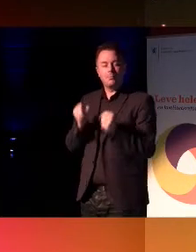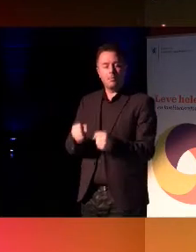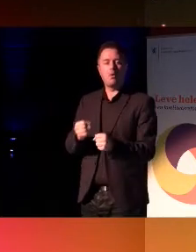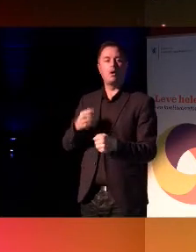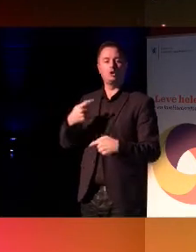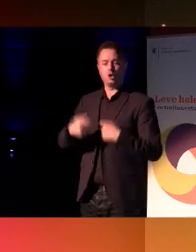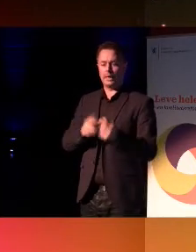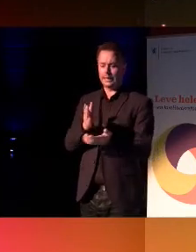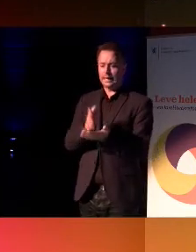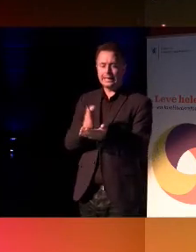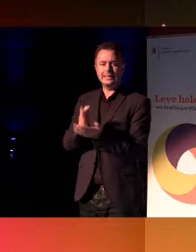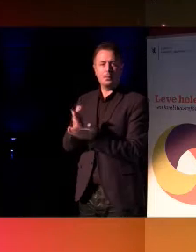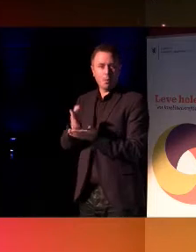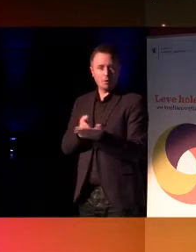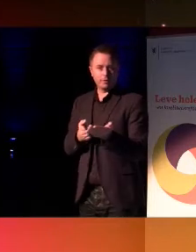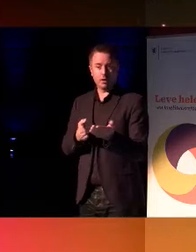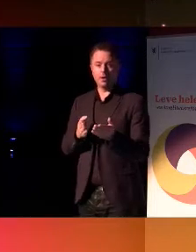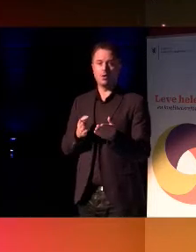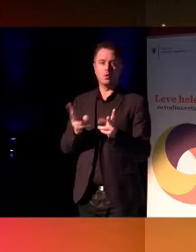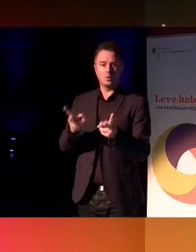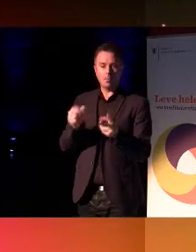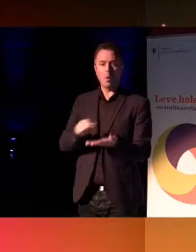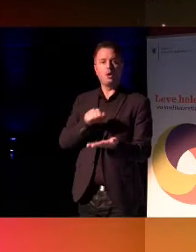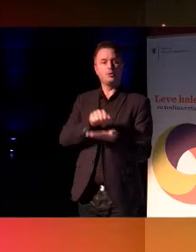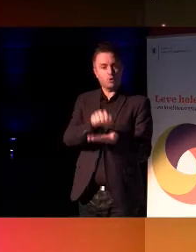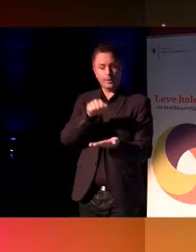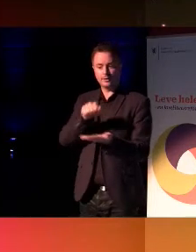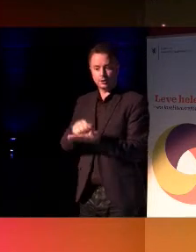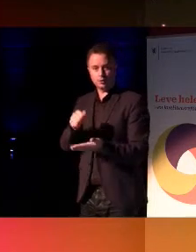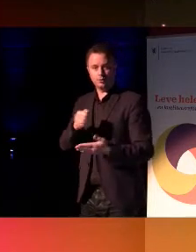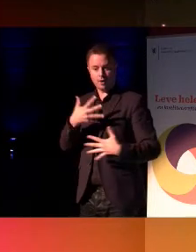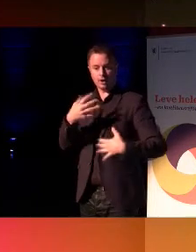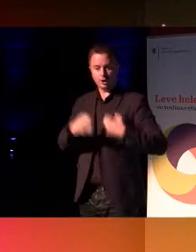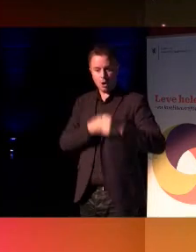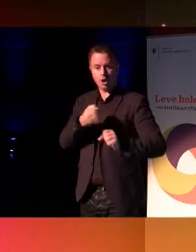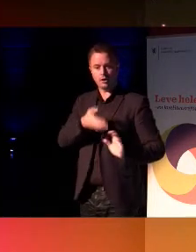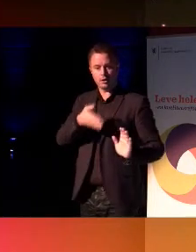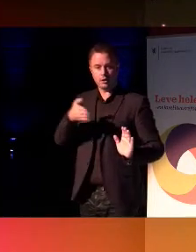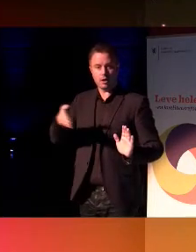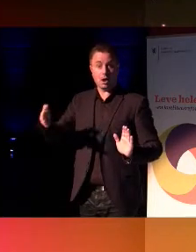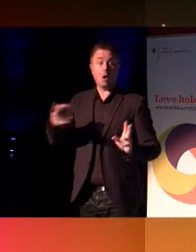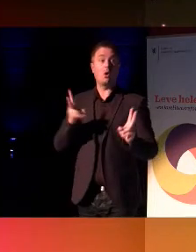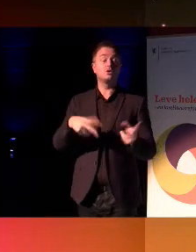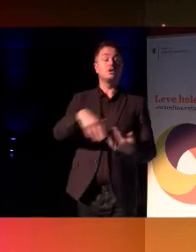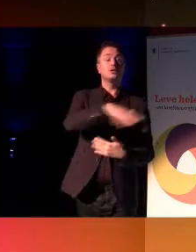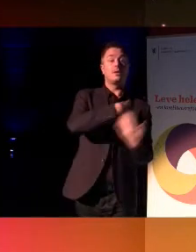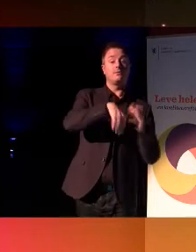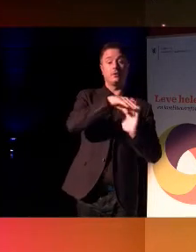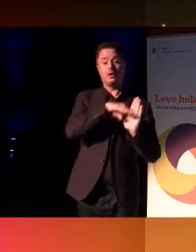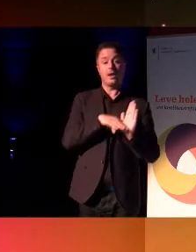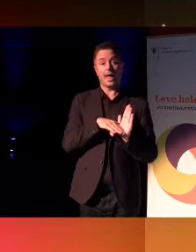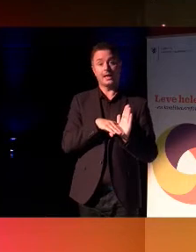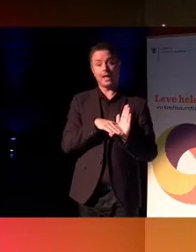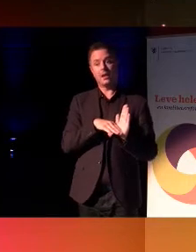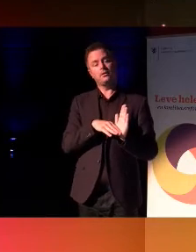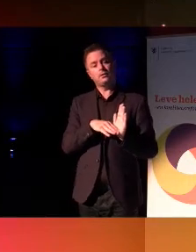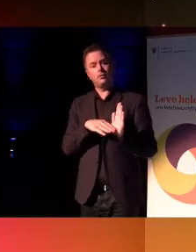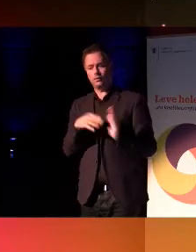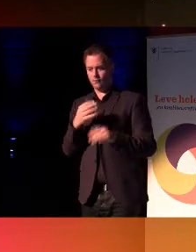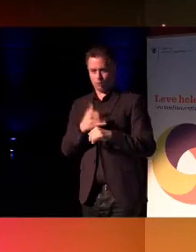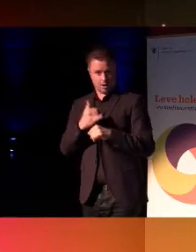ryddig, etterrettelig, dokumenterbar måte og I tråd med de føringene som samfunnet har sagt at denne type tiltak